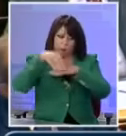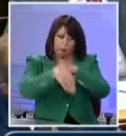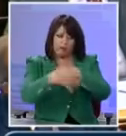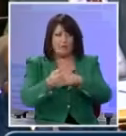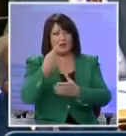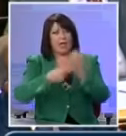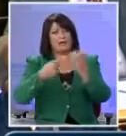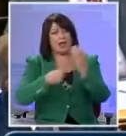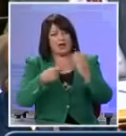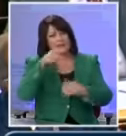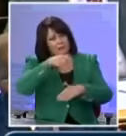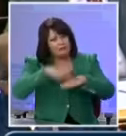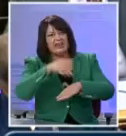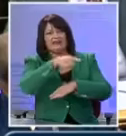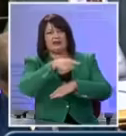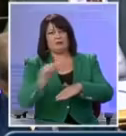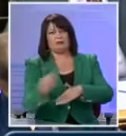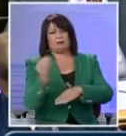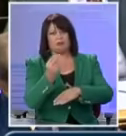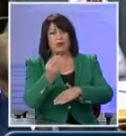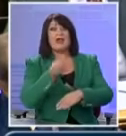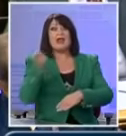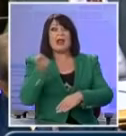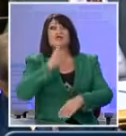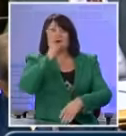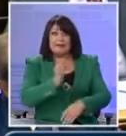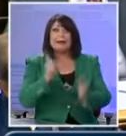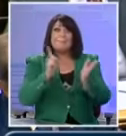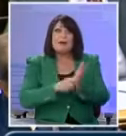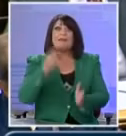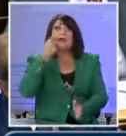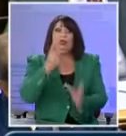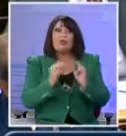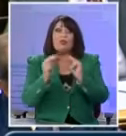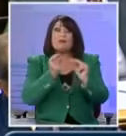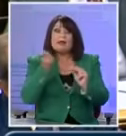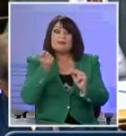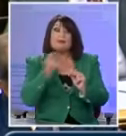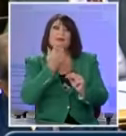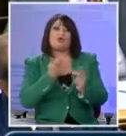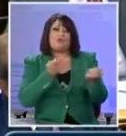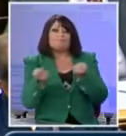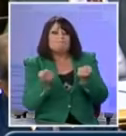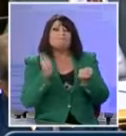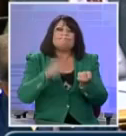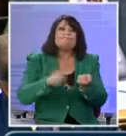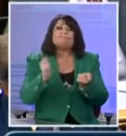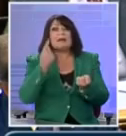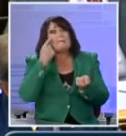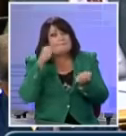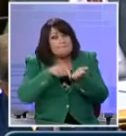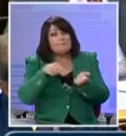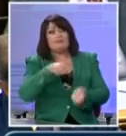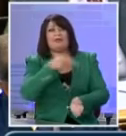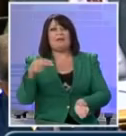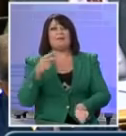ελλείματα που έχετε δημιουργήσει το χρέος πράγματι πρέπει να το δούμε δεν θα σας πω εγώ αν είναι διαχειρίσιμο ή όχι θα σας πω ότι πρέπει να το δούμε και